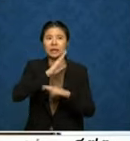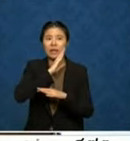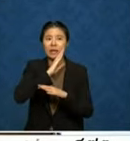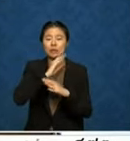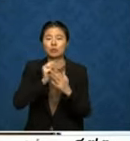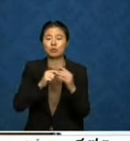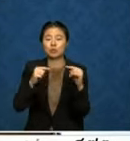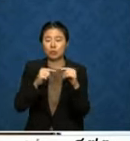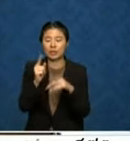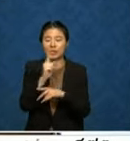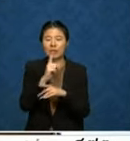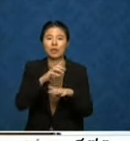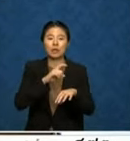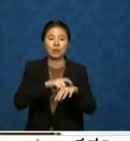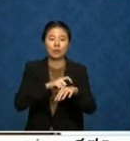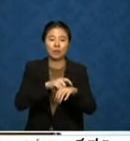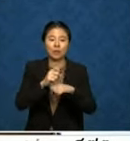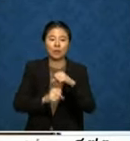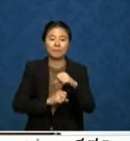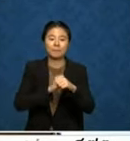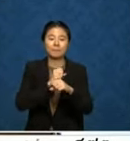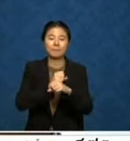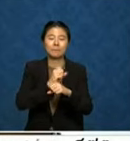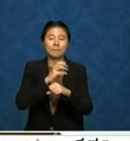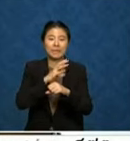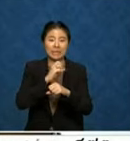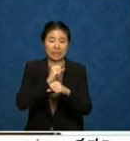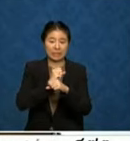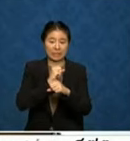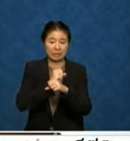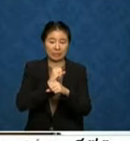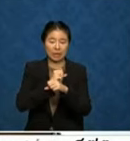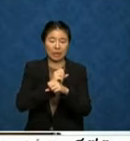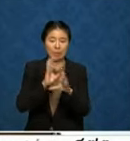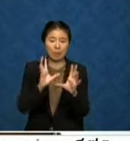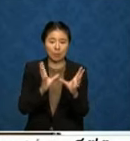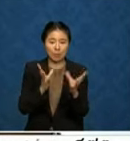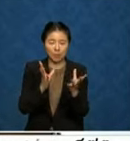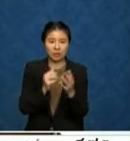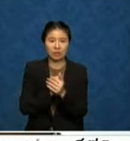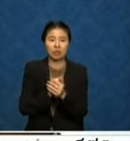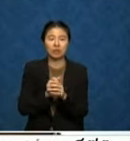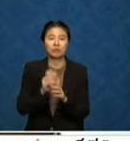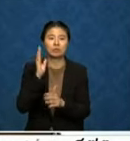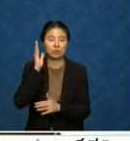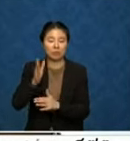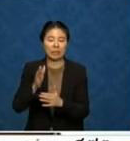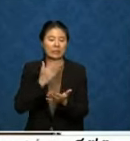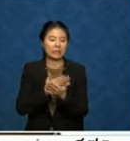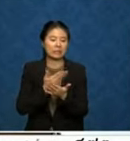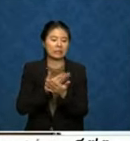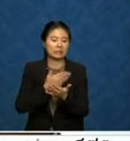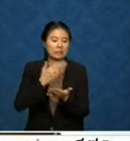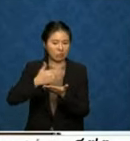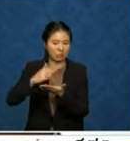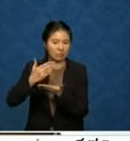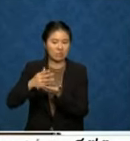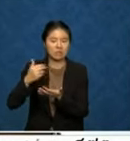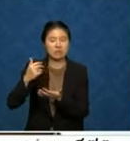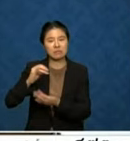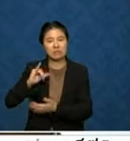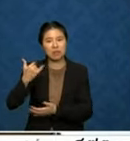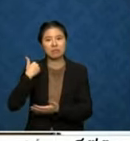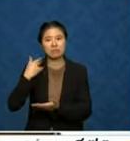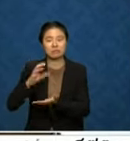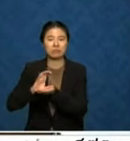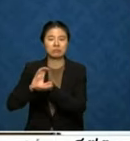ษียณนะครับรับบำนาญนะฮะมีอิสรภาพทางการเงินอย่างแท้จริงนะฮะครับท่านประธานครับจริงๆแล้วเนี่ยการขายต